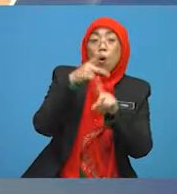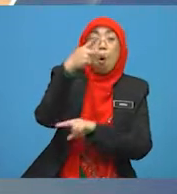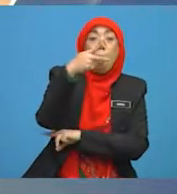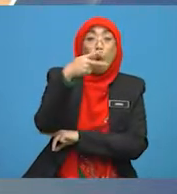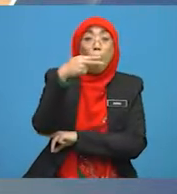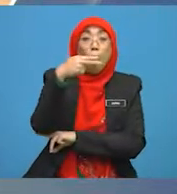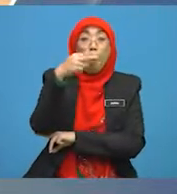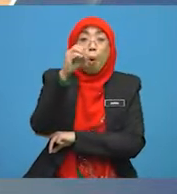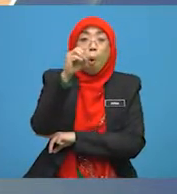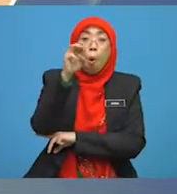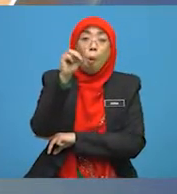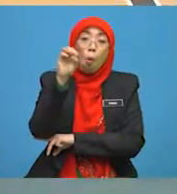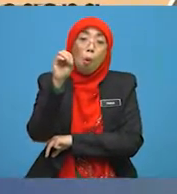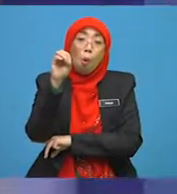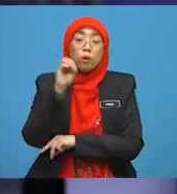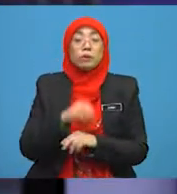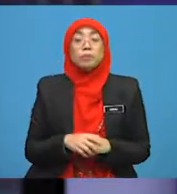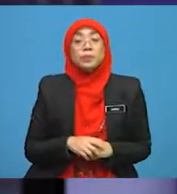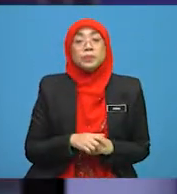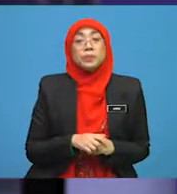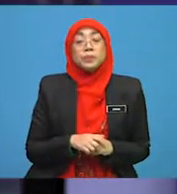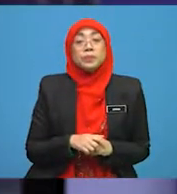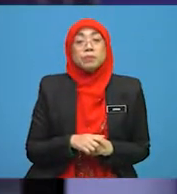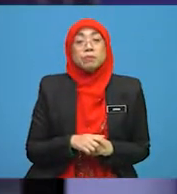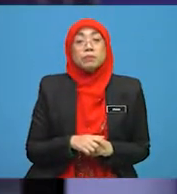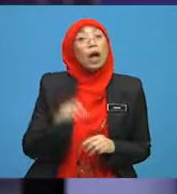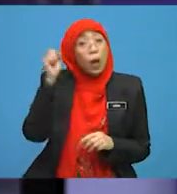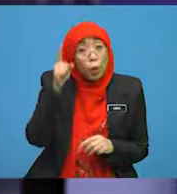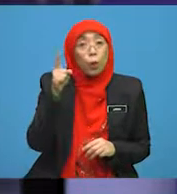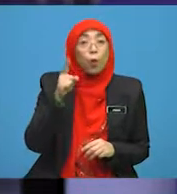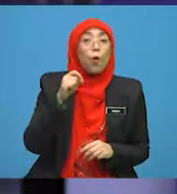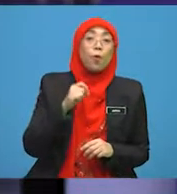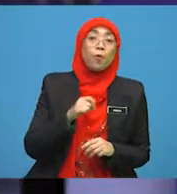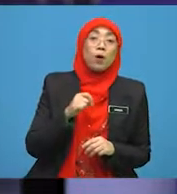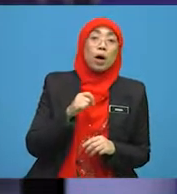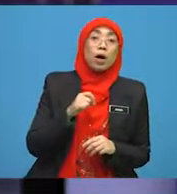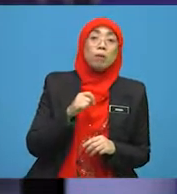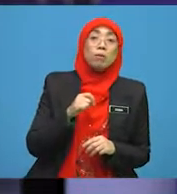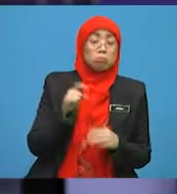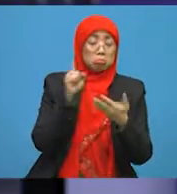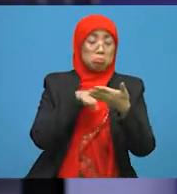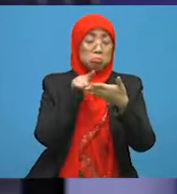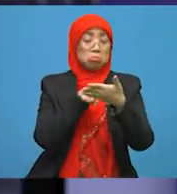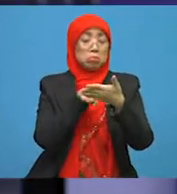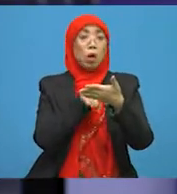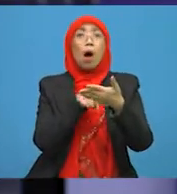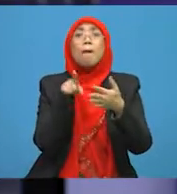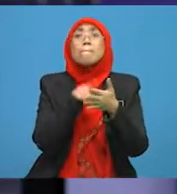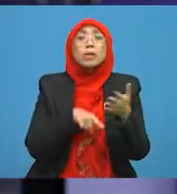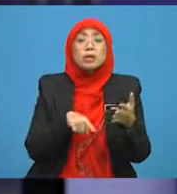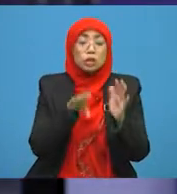dan kedua, homograf. Untuk memahami ketiga-tiga konsep itu, pelajar-pelajar